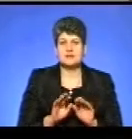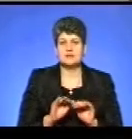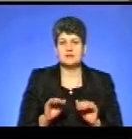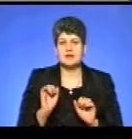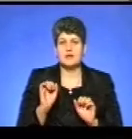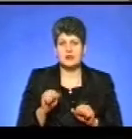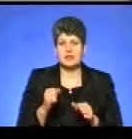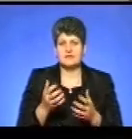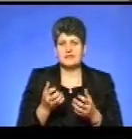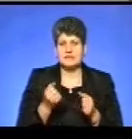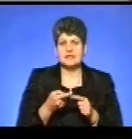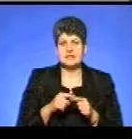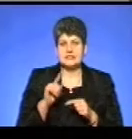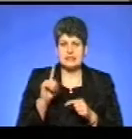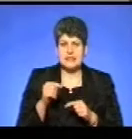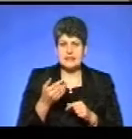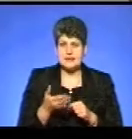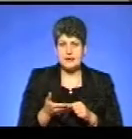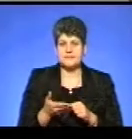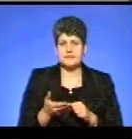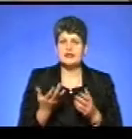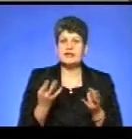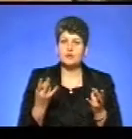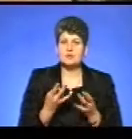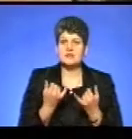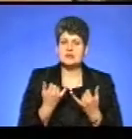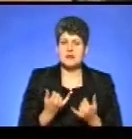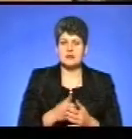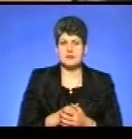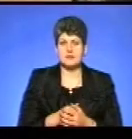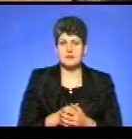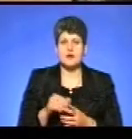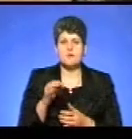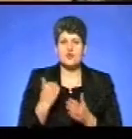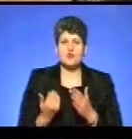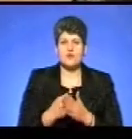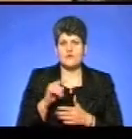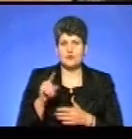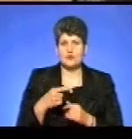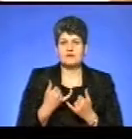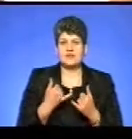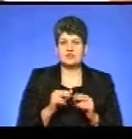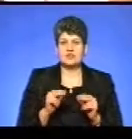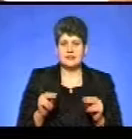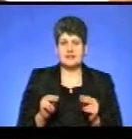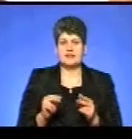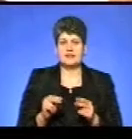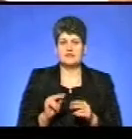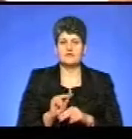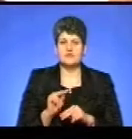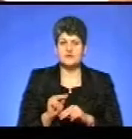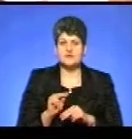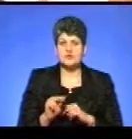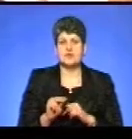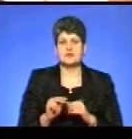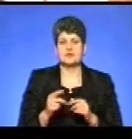і щоб діти могли почерпнути ті знання, які необхідні зараз. Про Про нові вимоги до вчителів, які викладають цей предмет у школах,